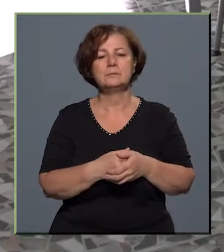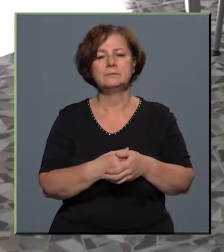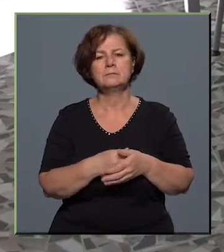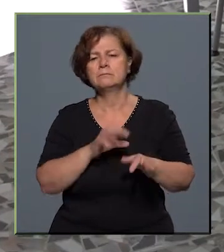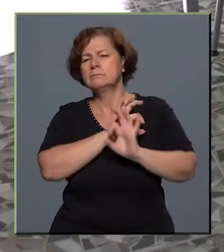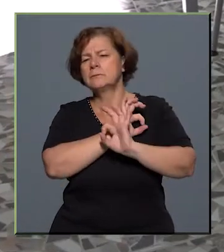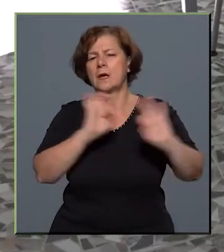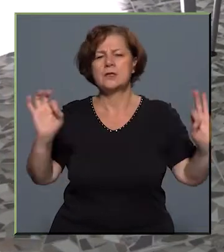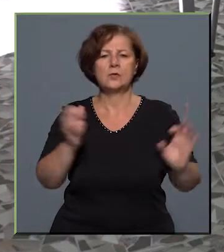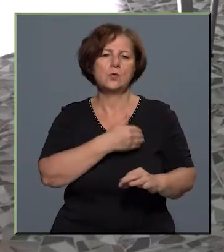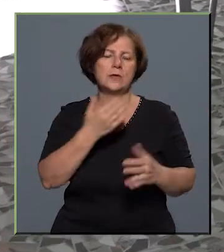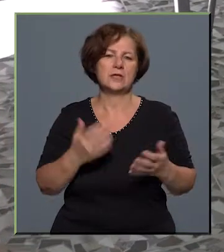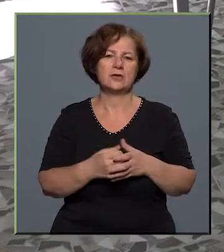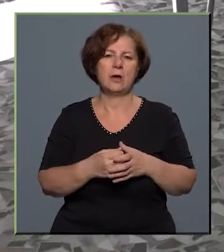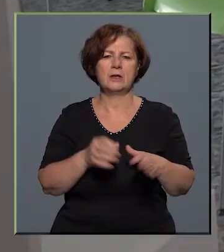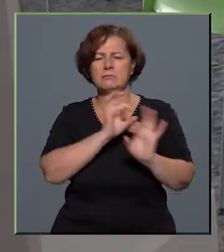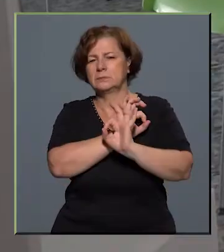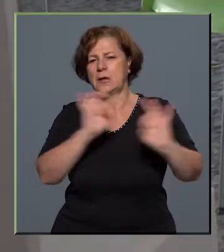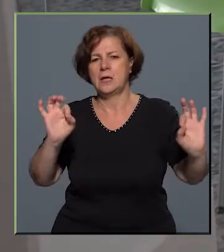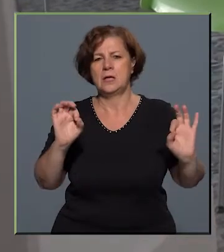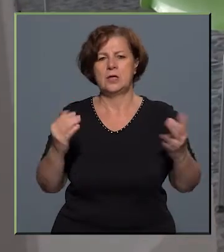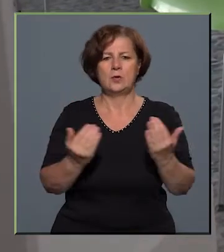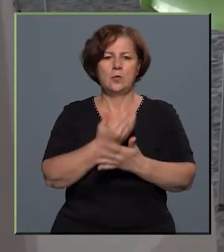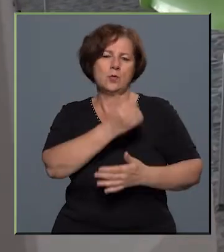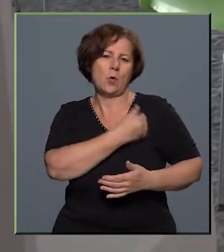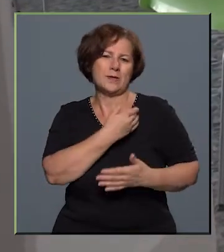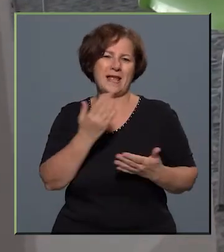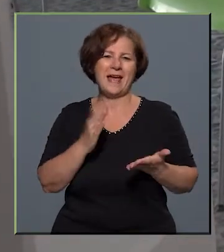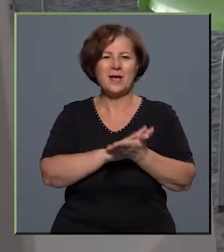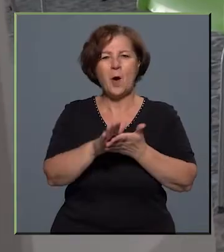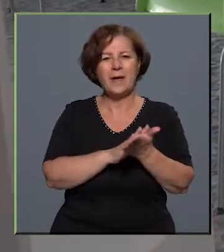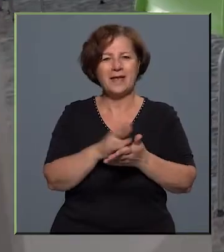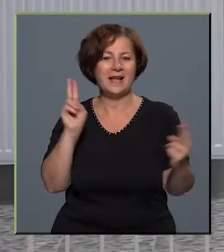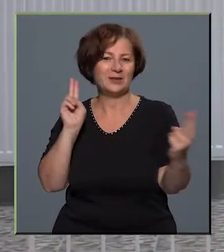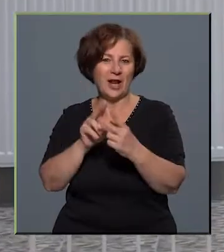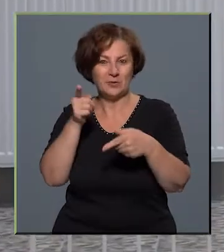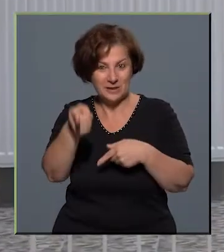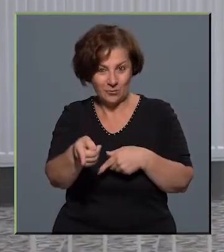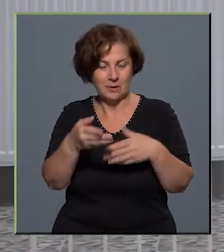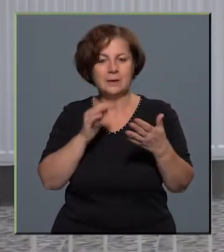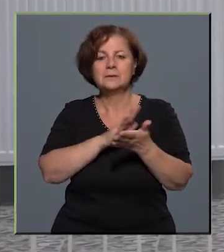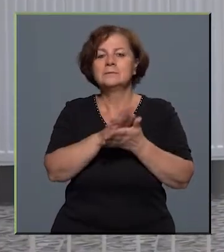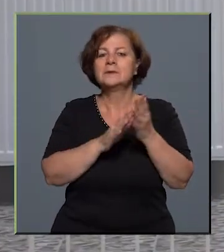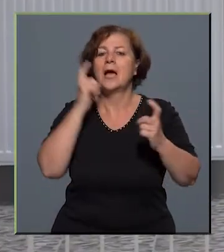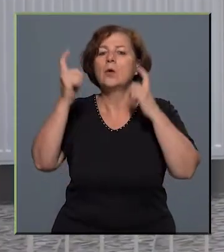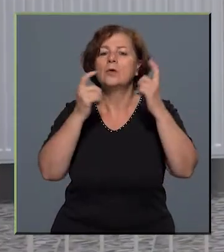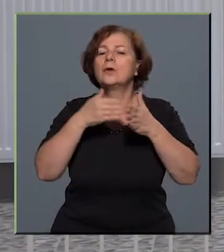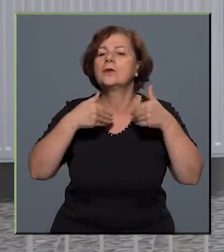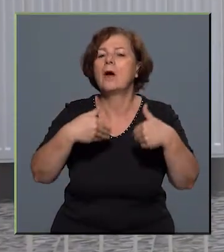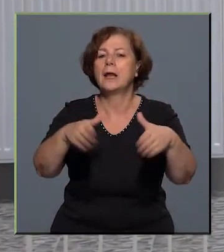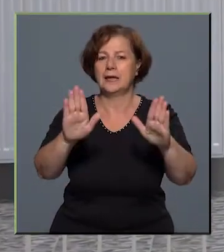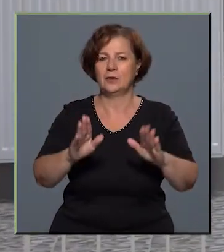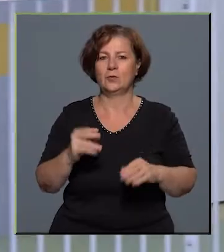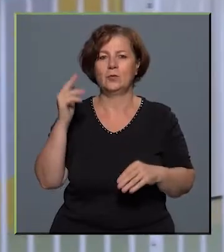Vadonatúj iskola és egy vadonatúj osztály, amelyel majd találkozik. Milyen gondolatokkal indul